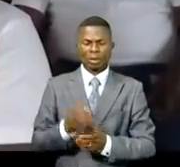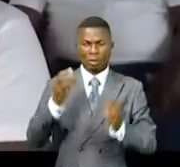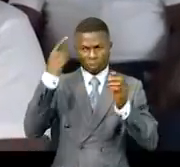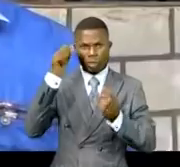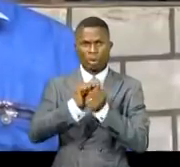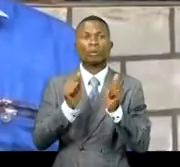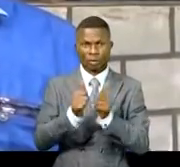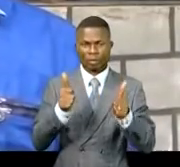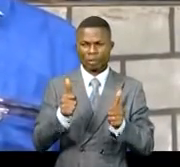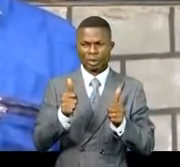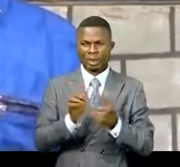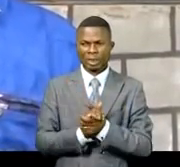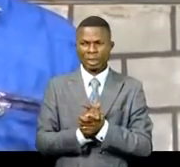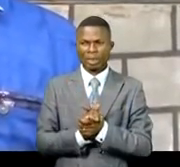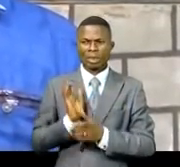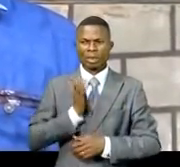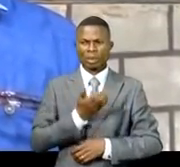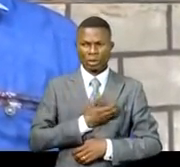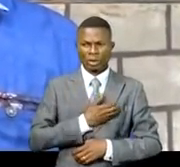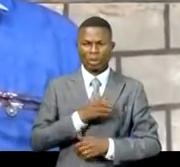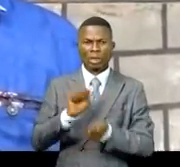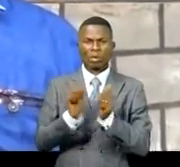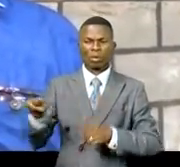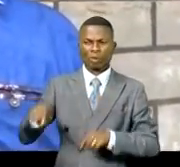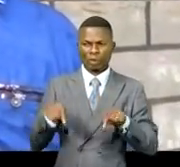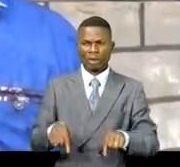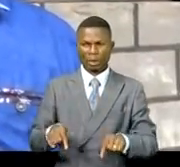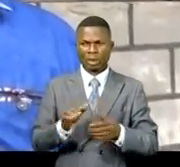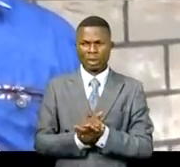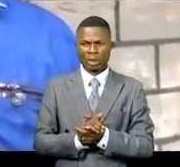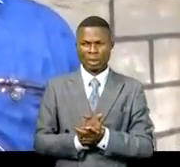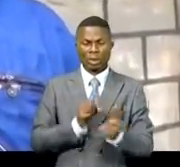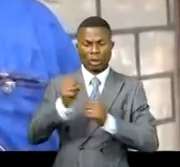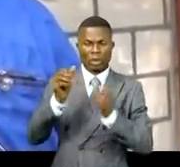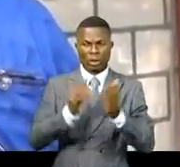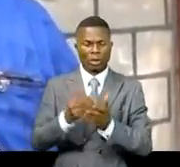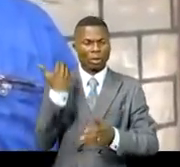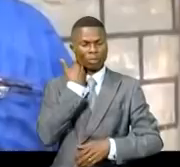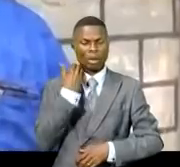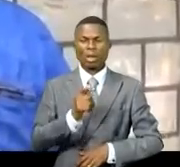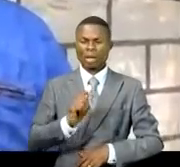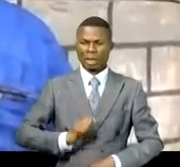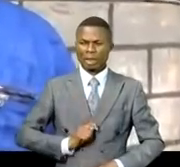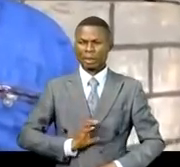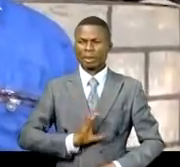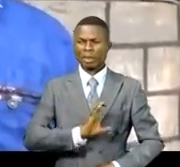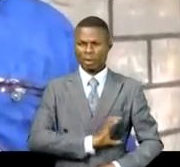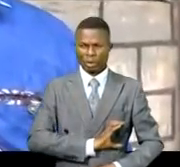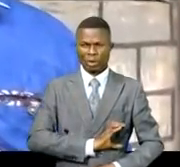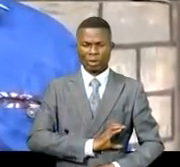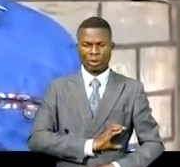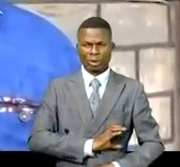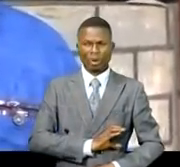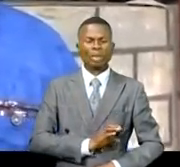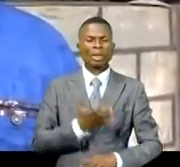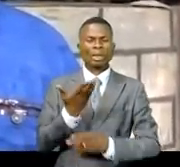avec notre division provinciale de la santé, la lutte contre la tuberculose se déroule effectivement bien.